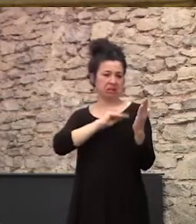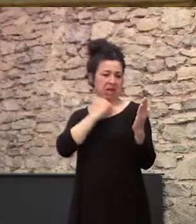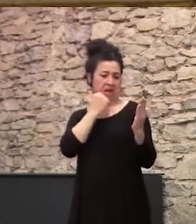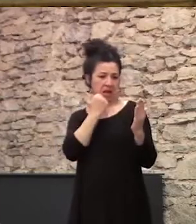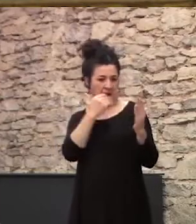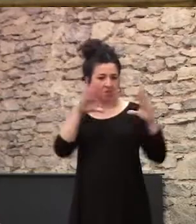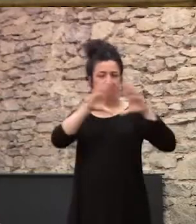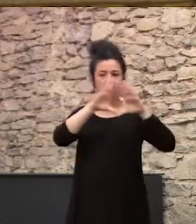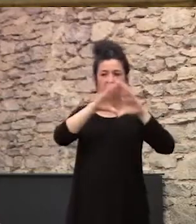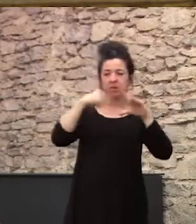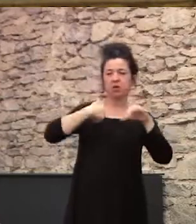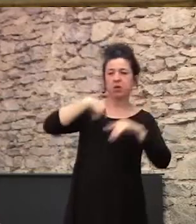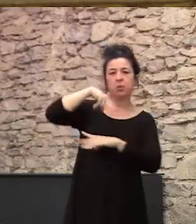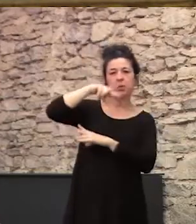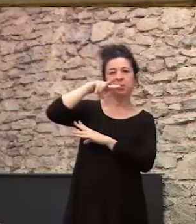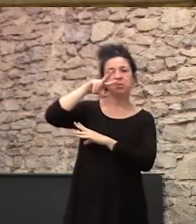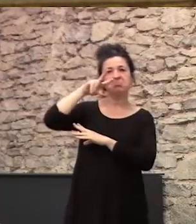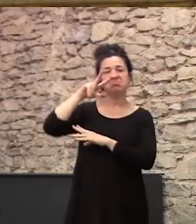pertsona